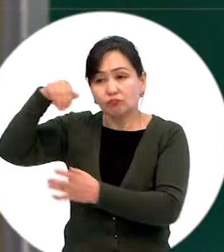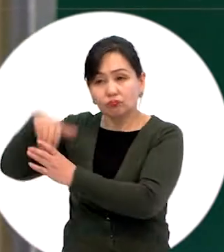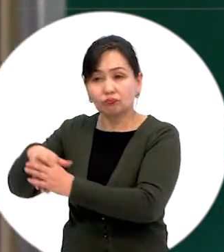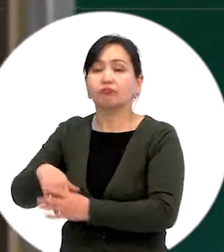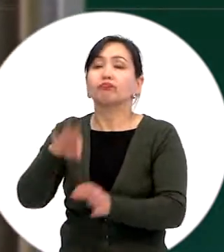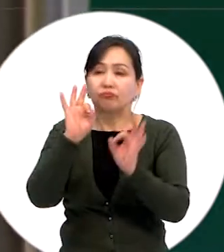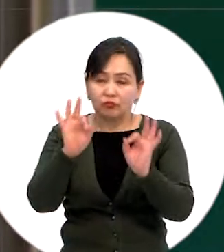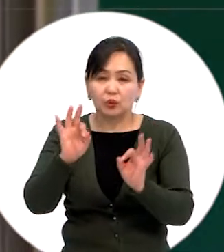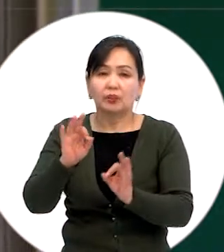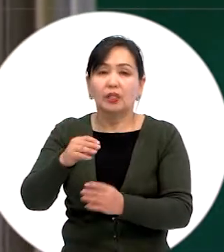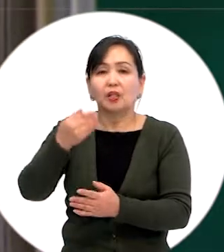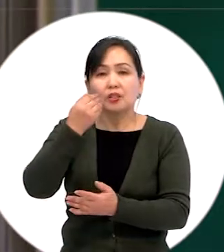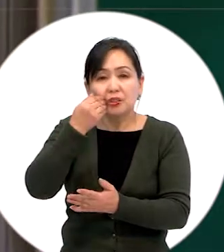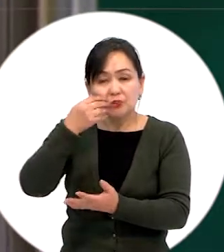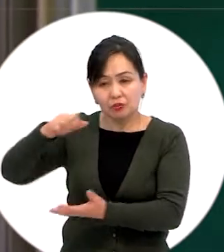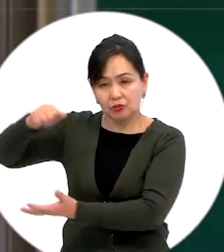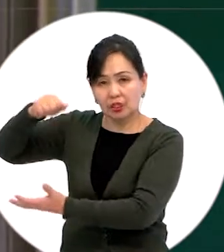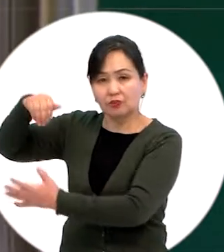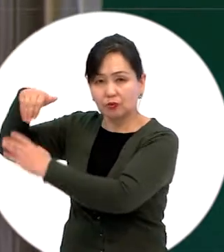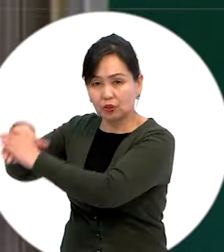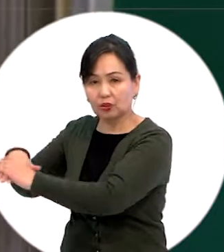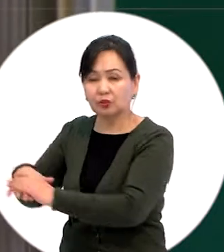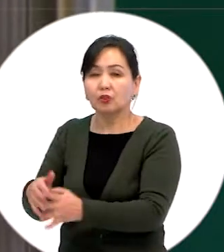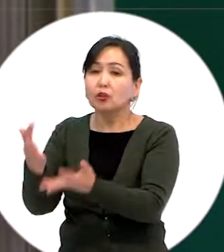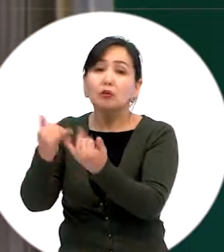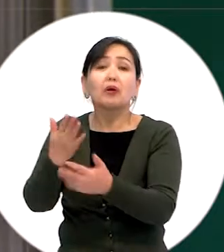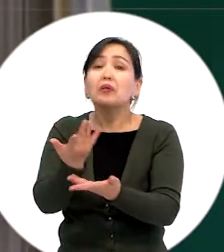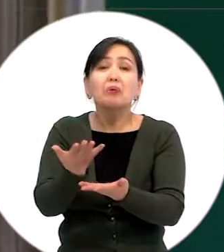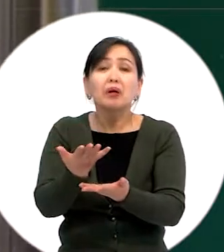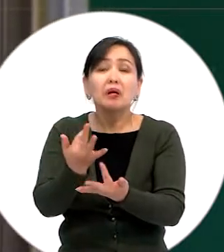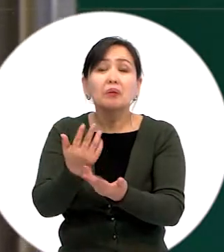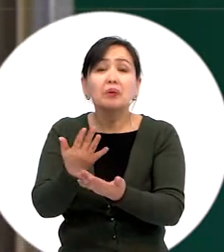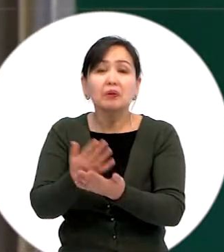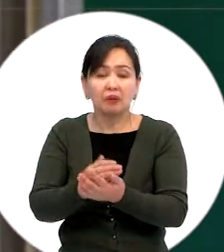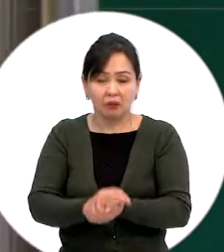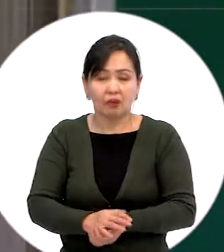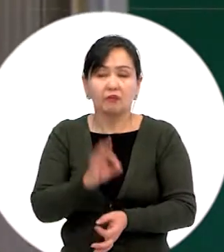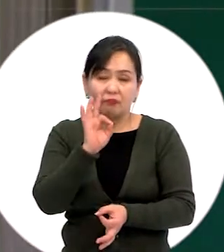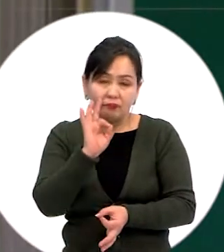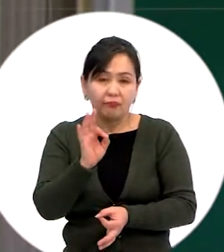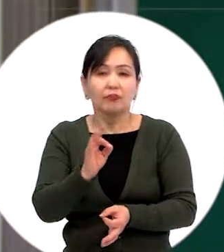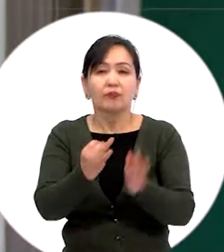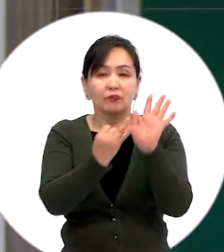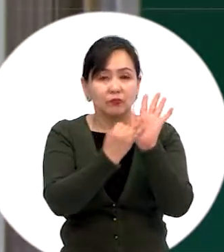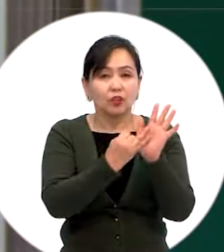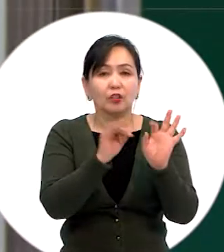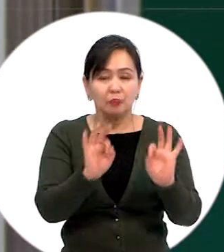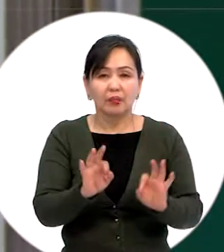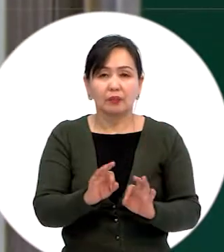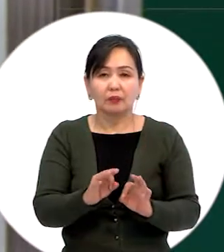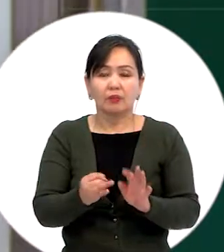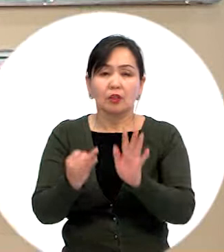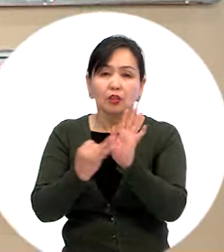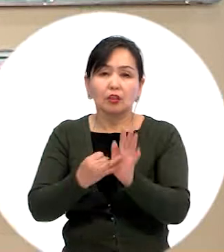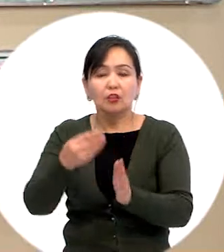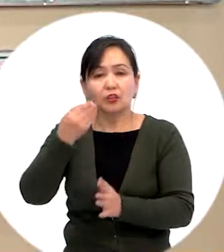жимс гэдэг сагсанд орно. Дугаарыг ажиглаарай. Дугаар нь хэд гэж байна уу? За зүйтэй. 7 гэж байна.